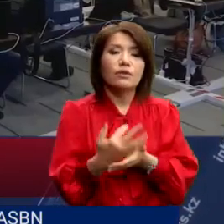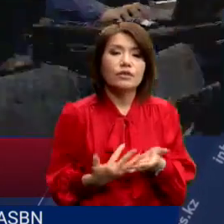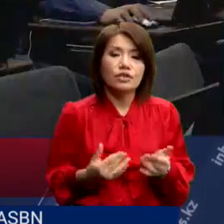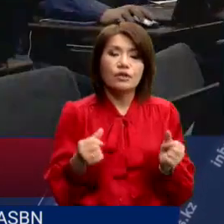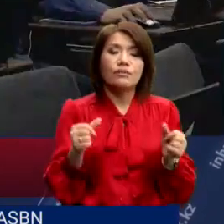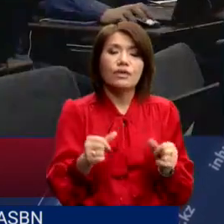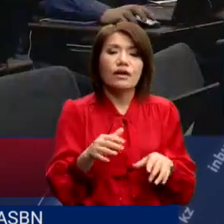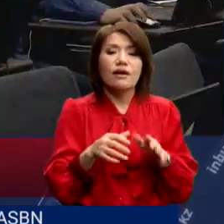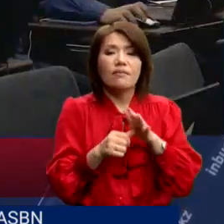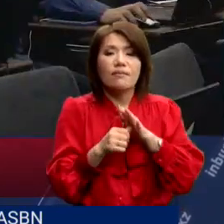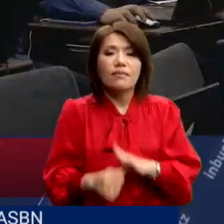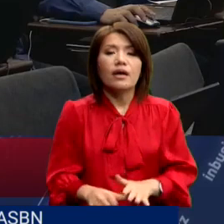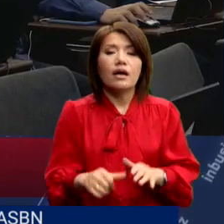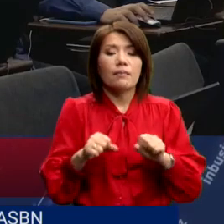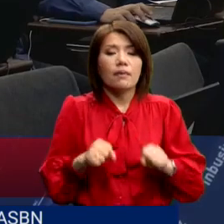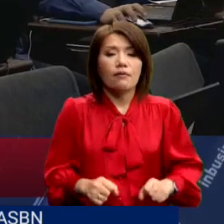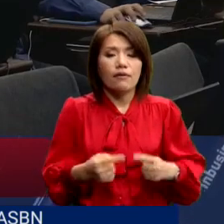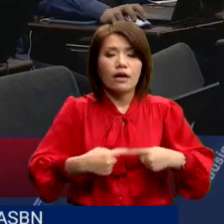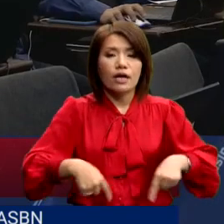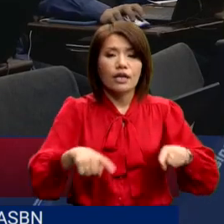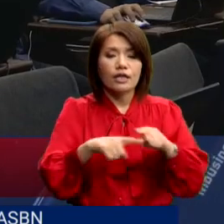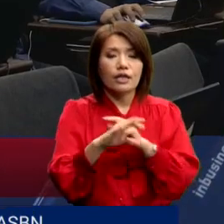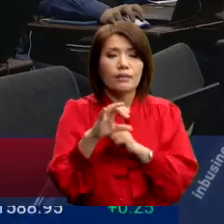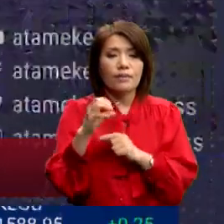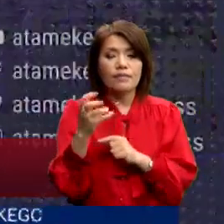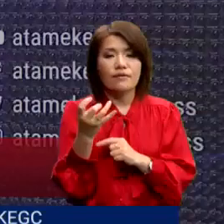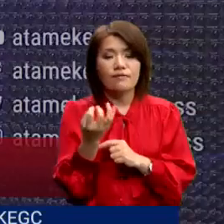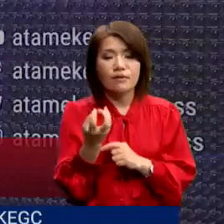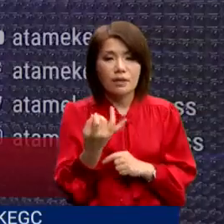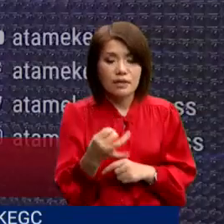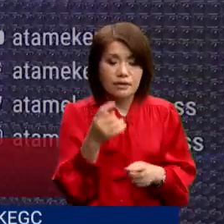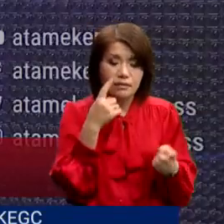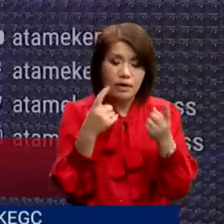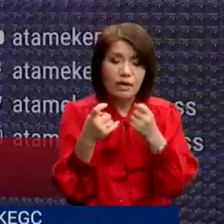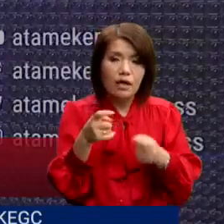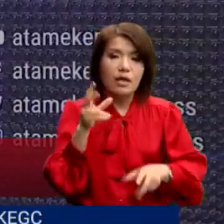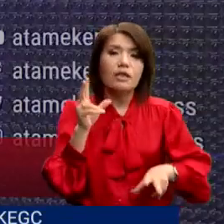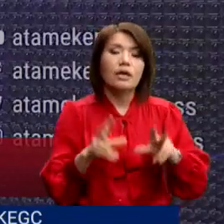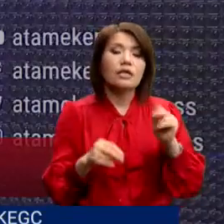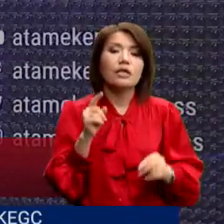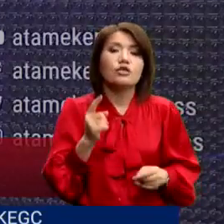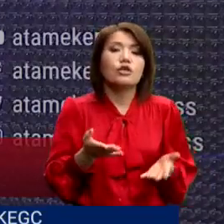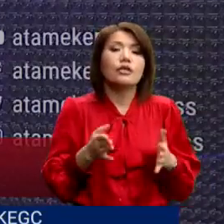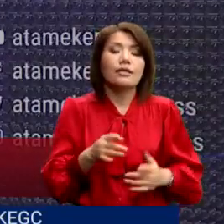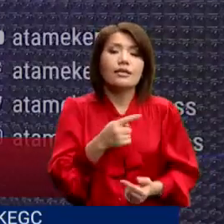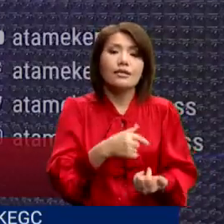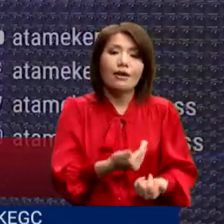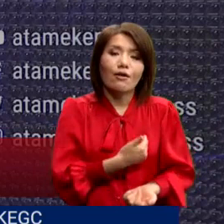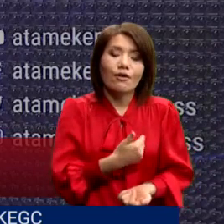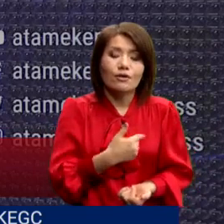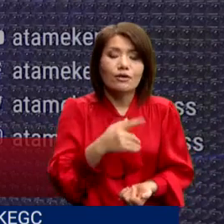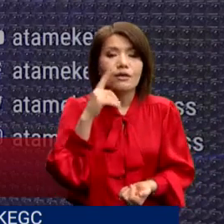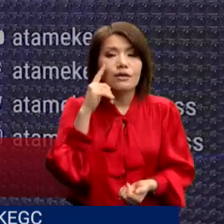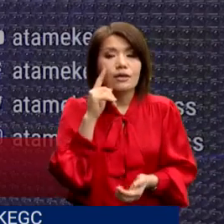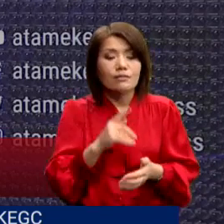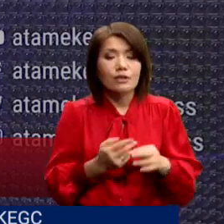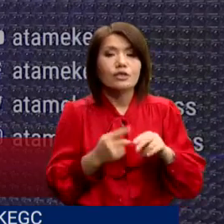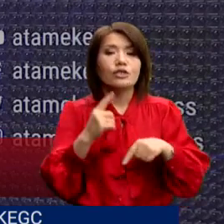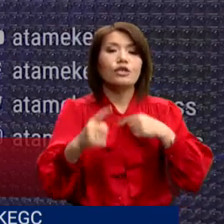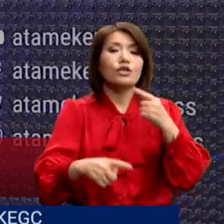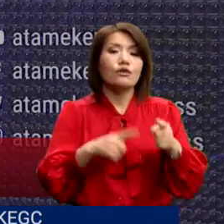ущемляются права отечественных средств массовой информации. Остается надеяться, что наши пожелания учтут, и последующие